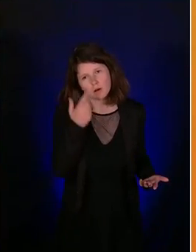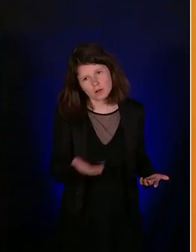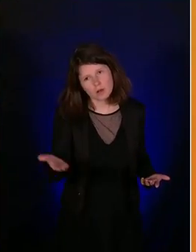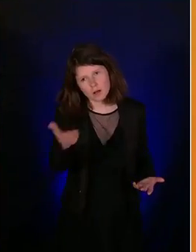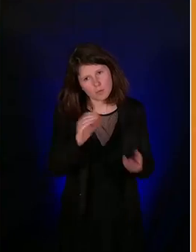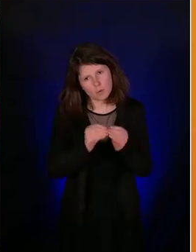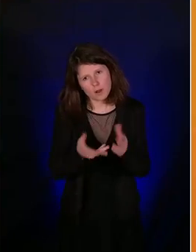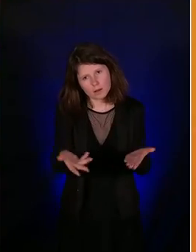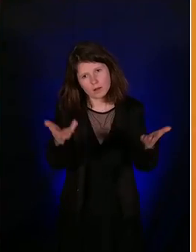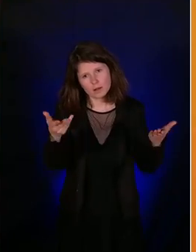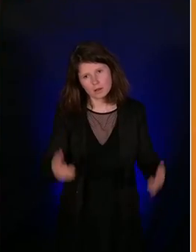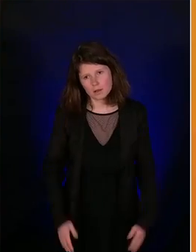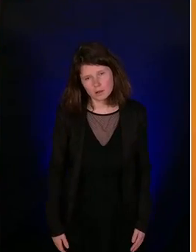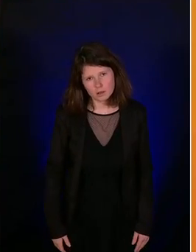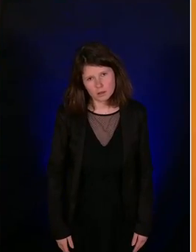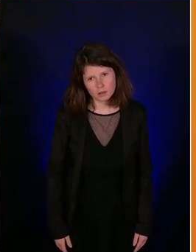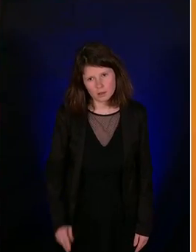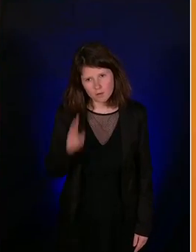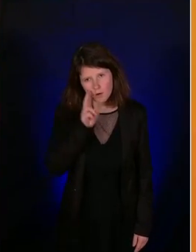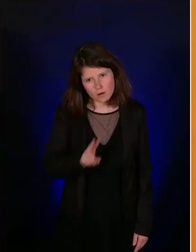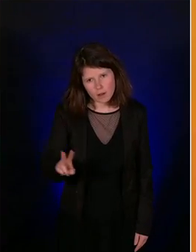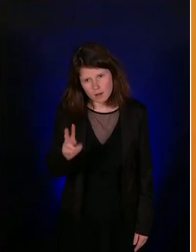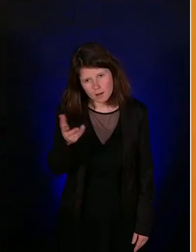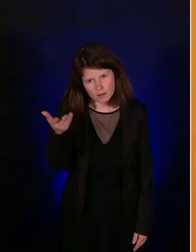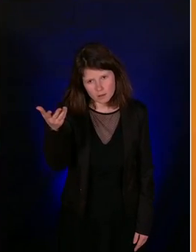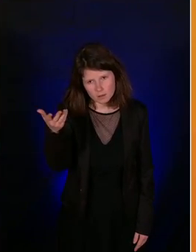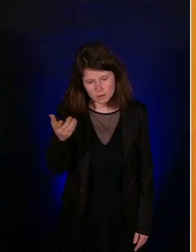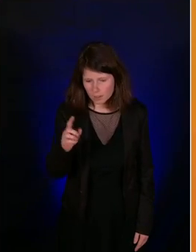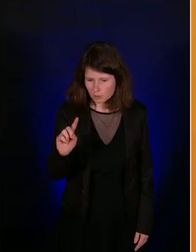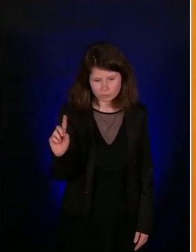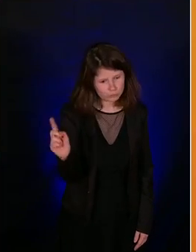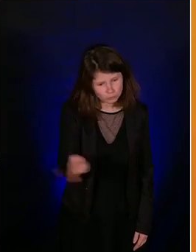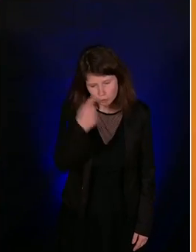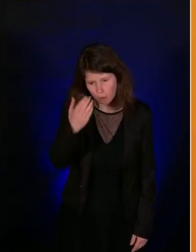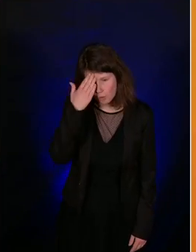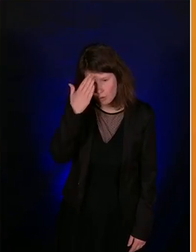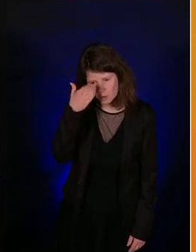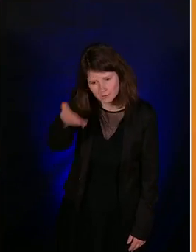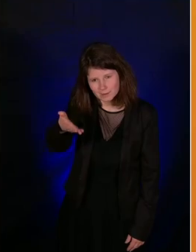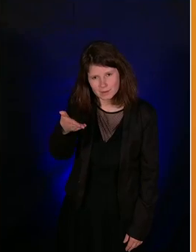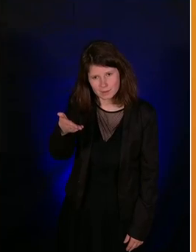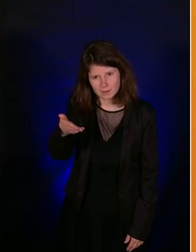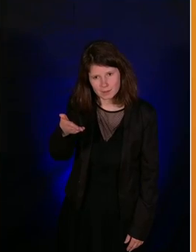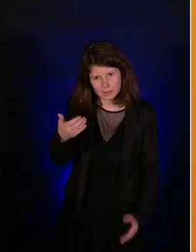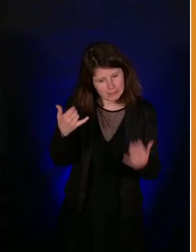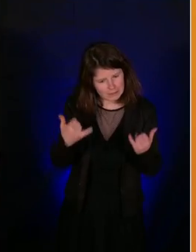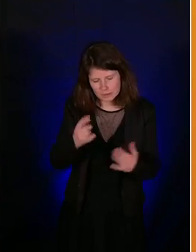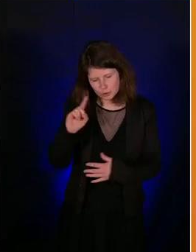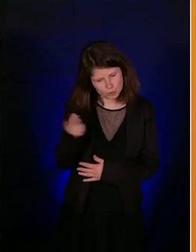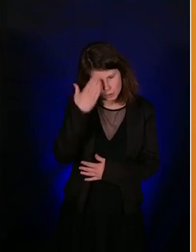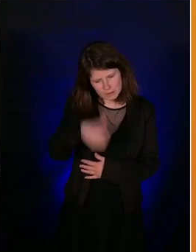comme problème à la fin regarde ce que ça crée comme problème tout le monde tout le monde connaît ici tout le monde connaît